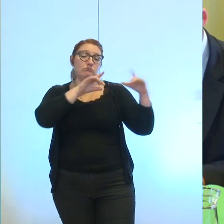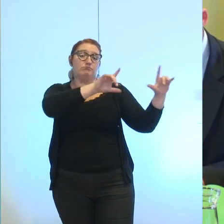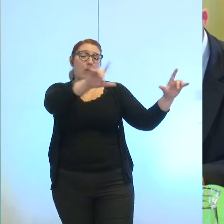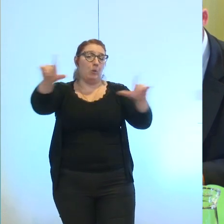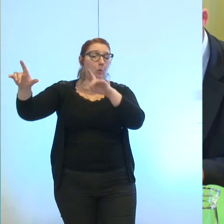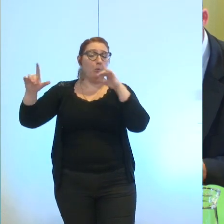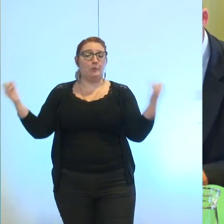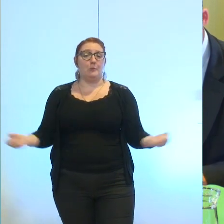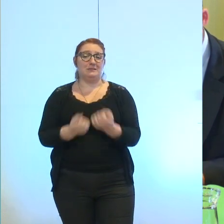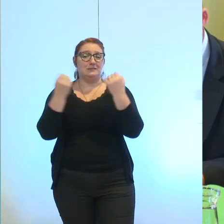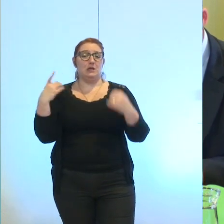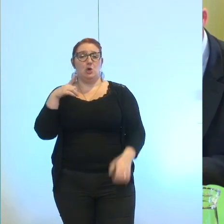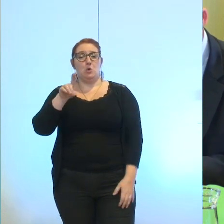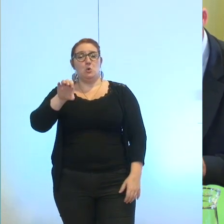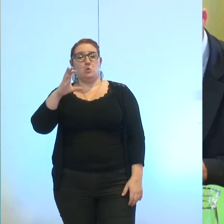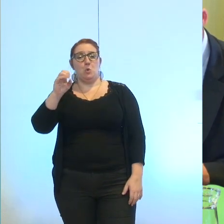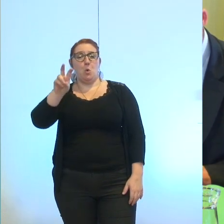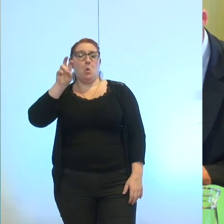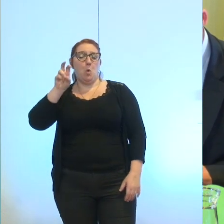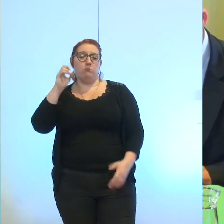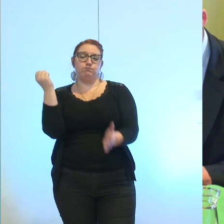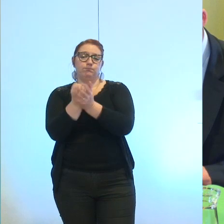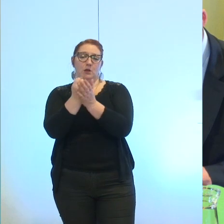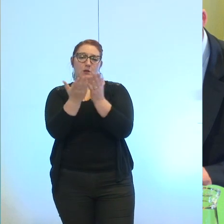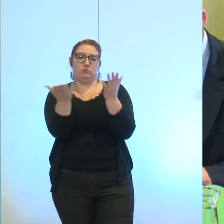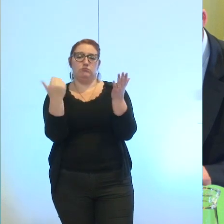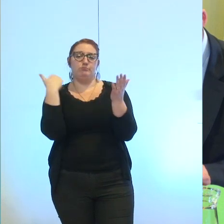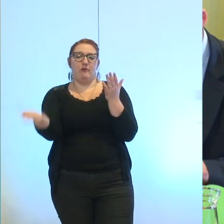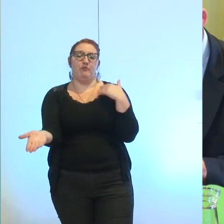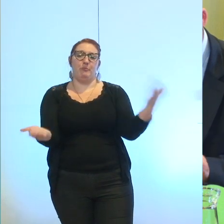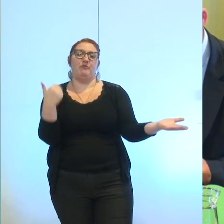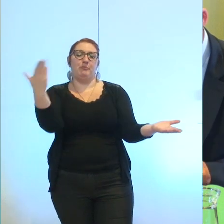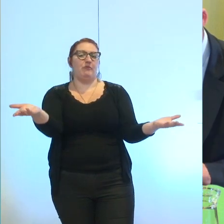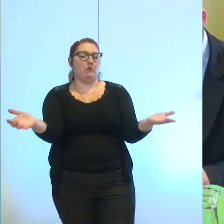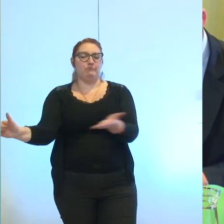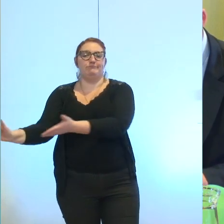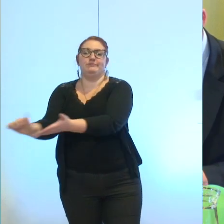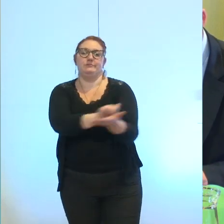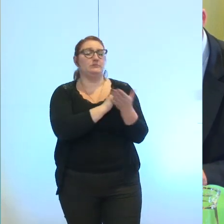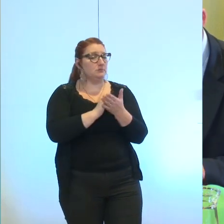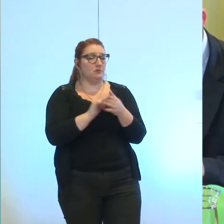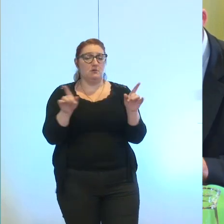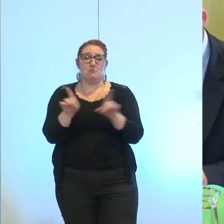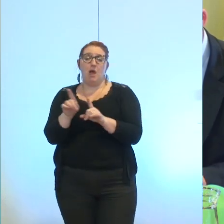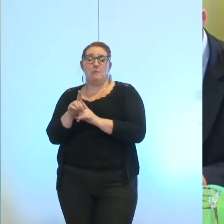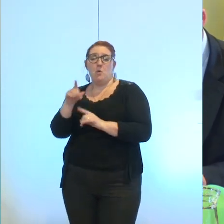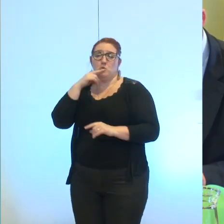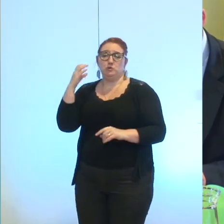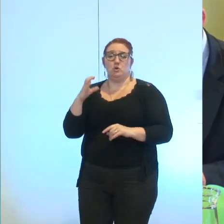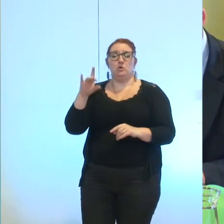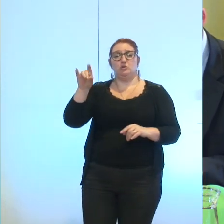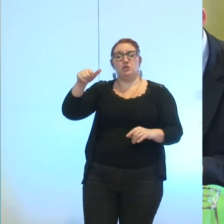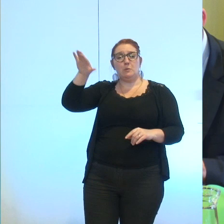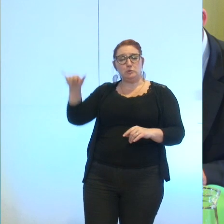CO bah les panneaux de CO on verra la suite comme l'a dit Mathieu qu'est-ce que vous allez faire pour permettre au